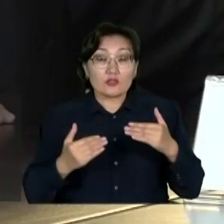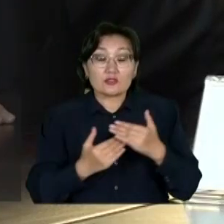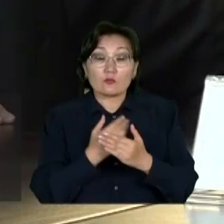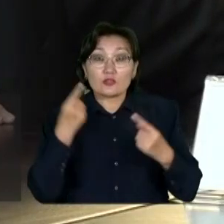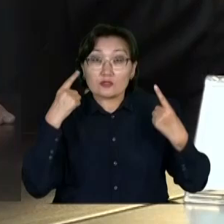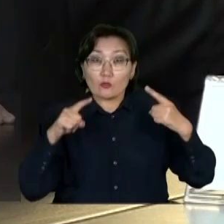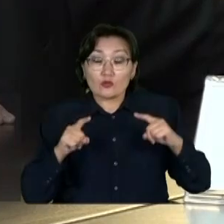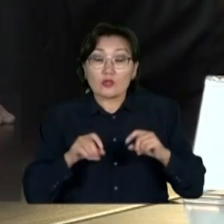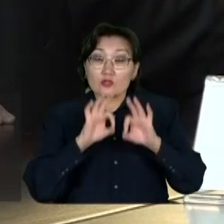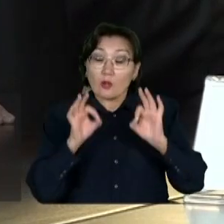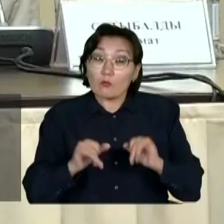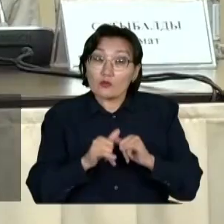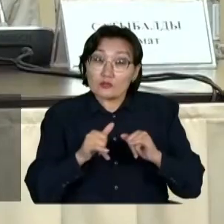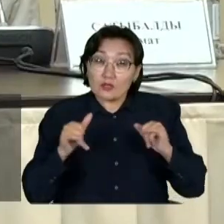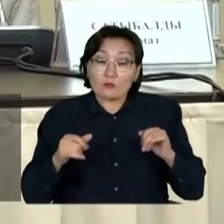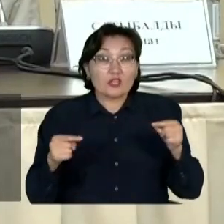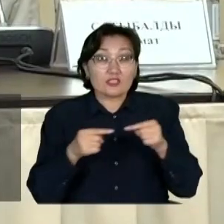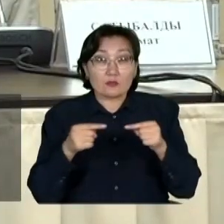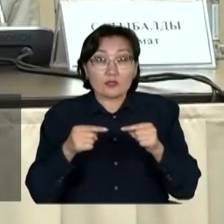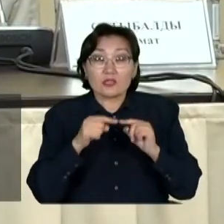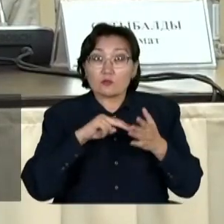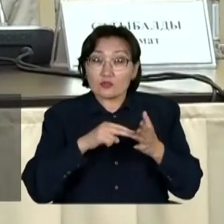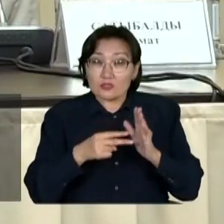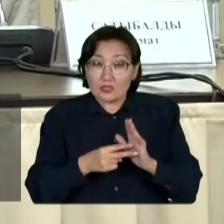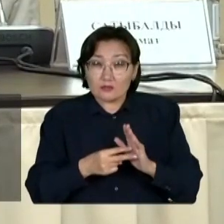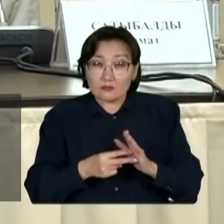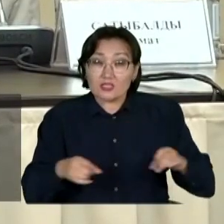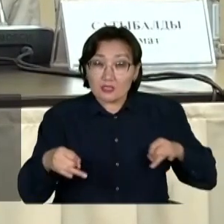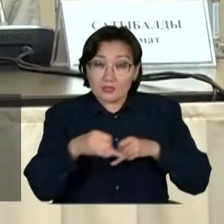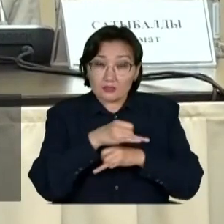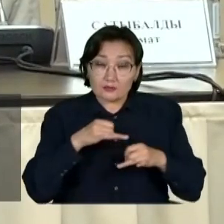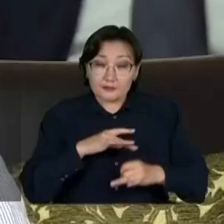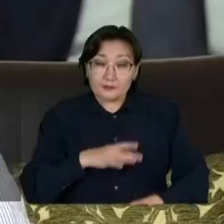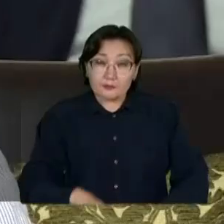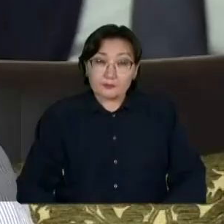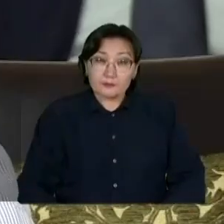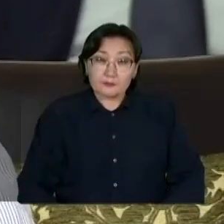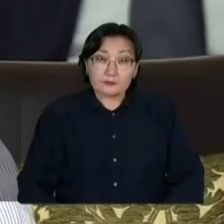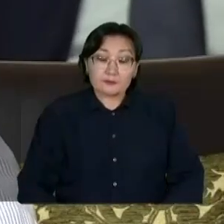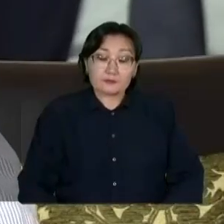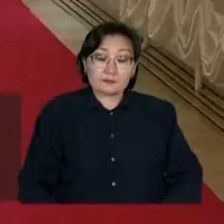мен өнерді дамыту бойынша да нақты механизмдер ортаға салынды.